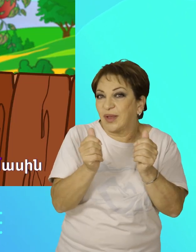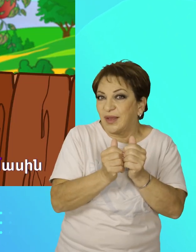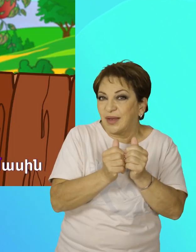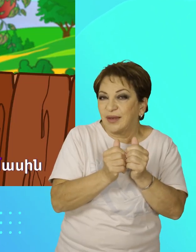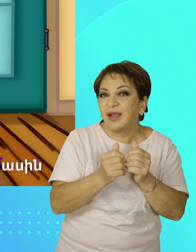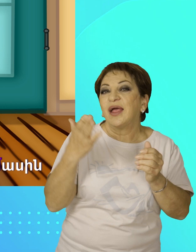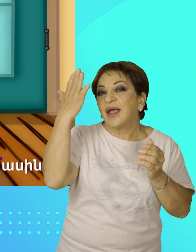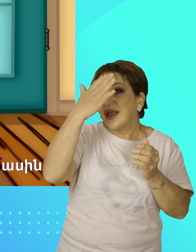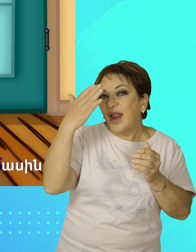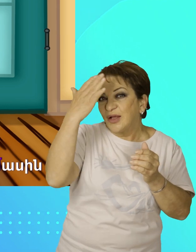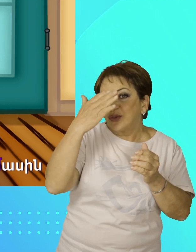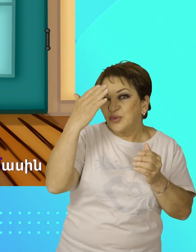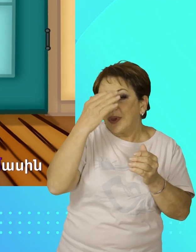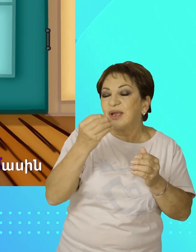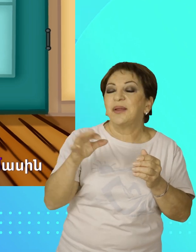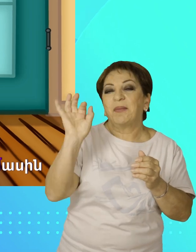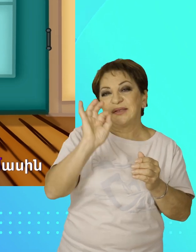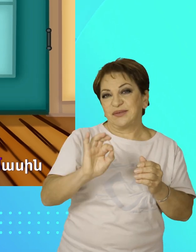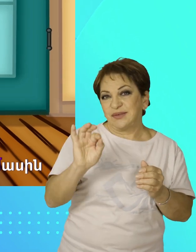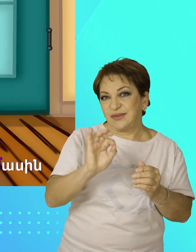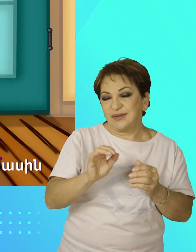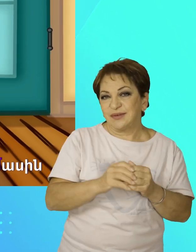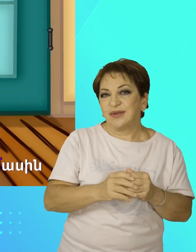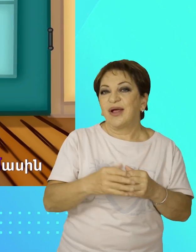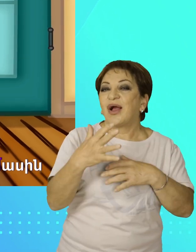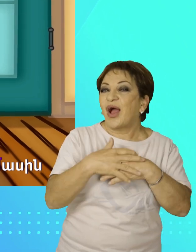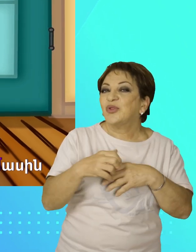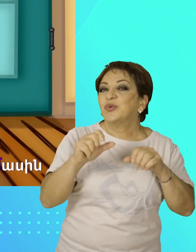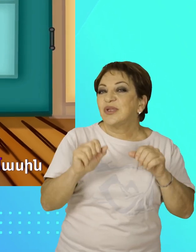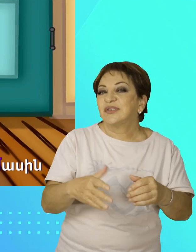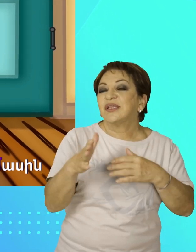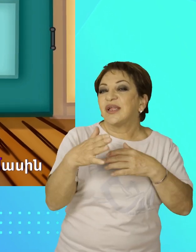երազում է կերի մասին։